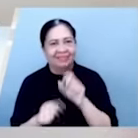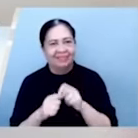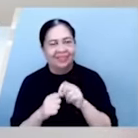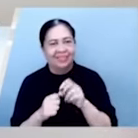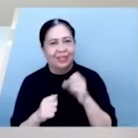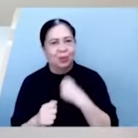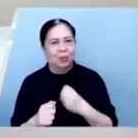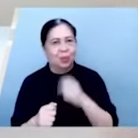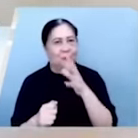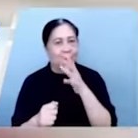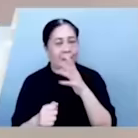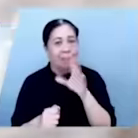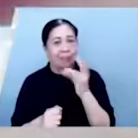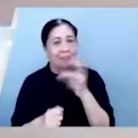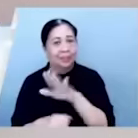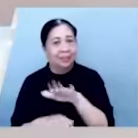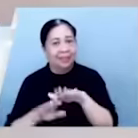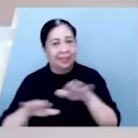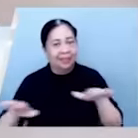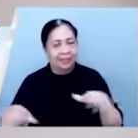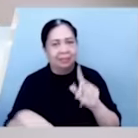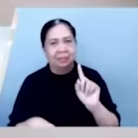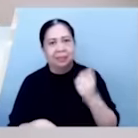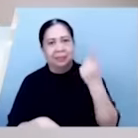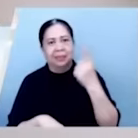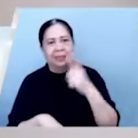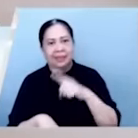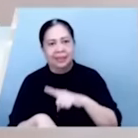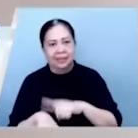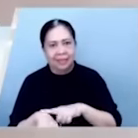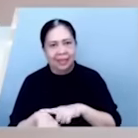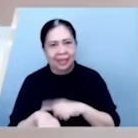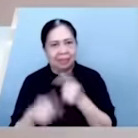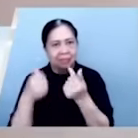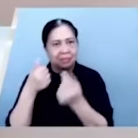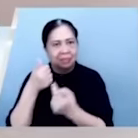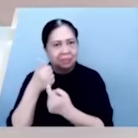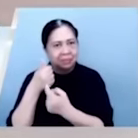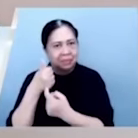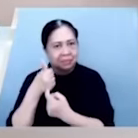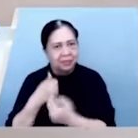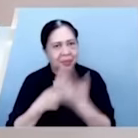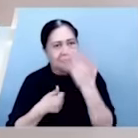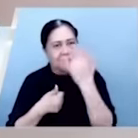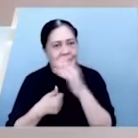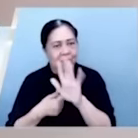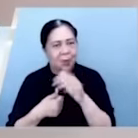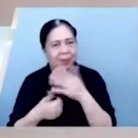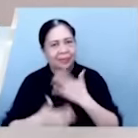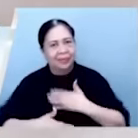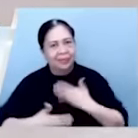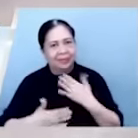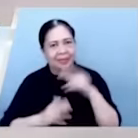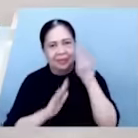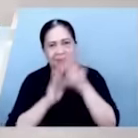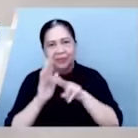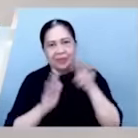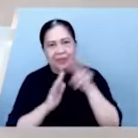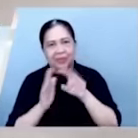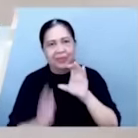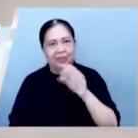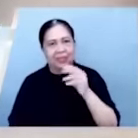kanyang pitong anak. Unang beses siyang nilike ng netizens dahil sa kanyang nakatutuang video sa cherry blossoms sa